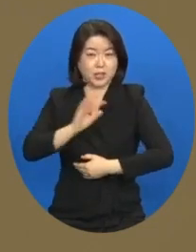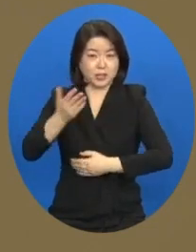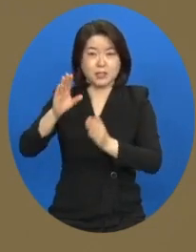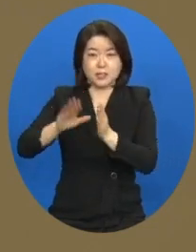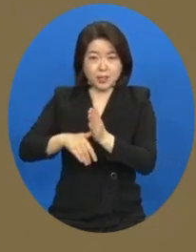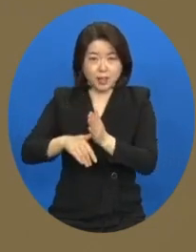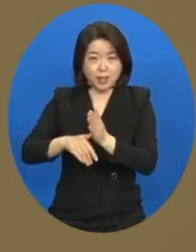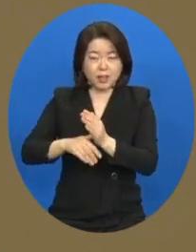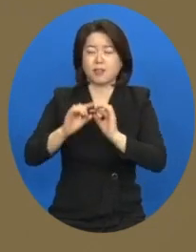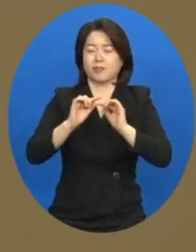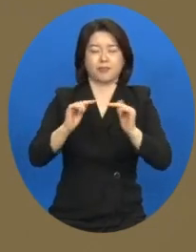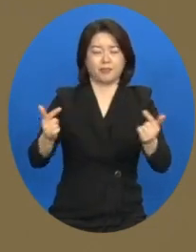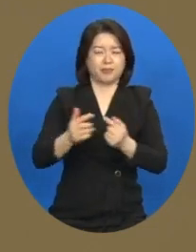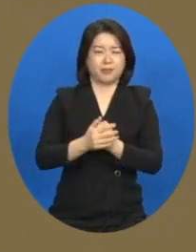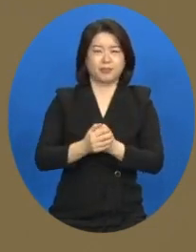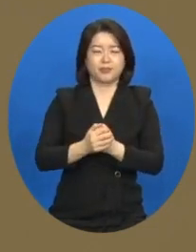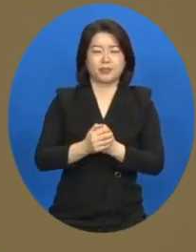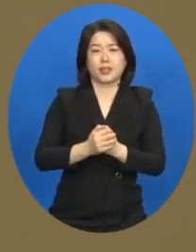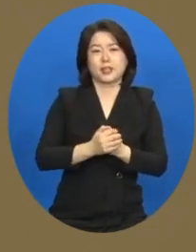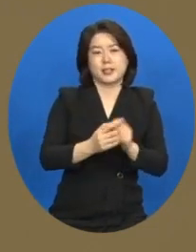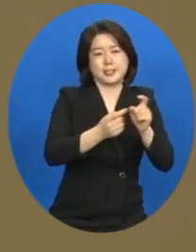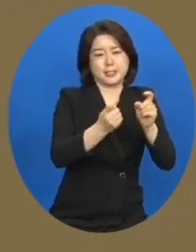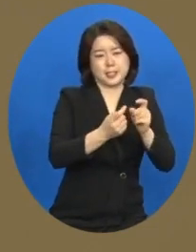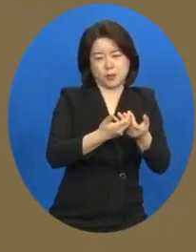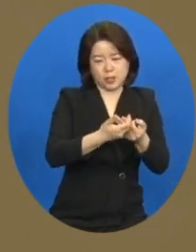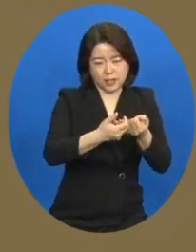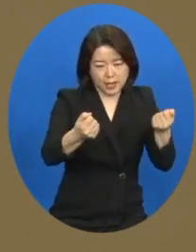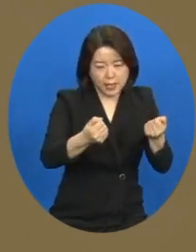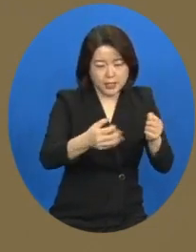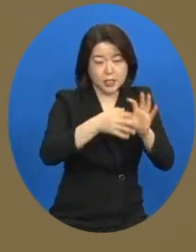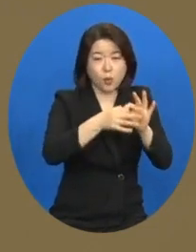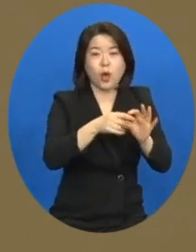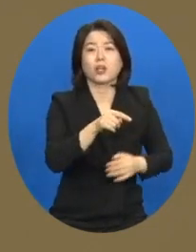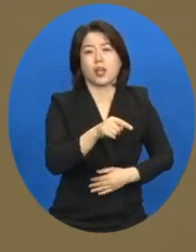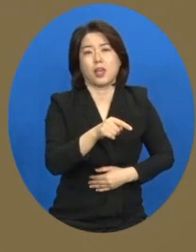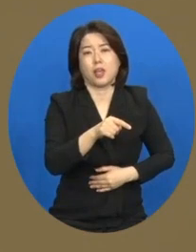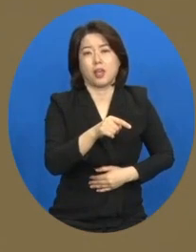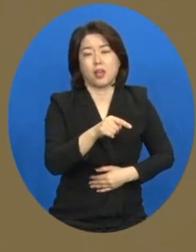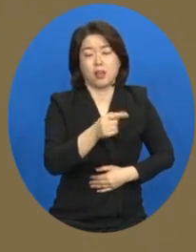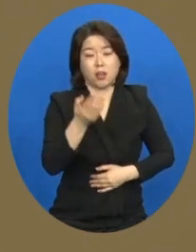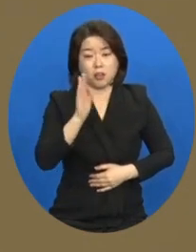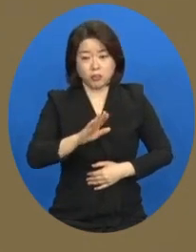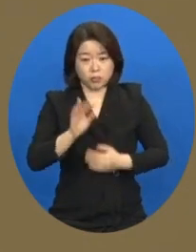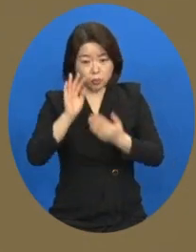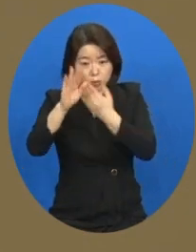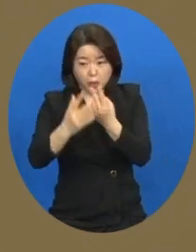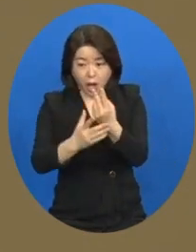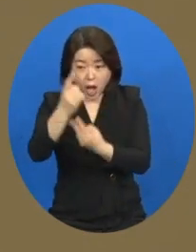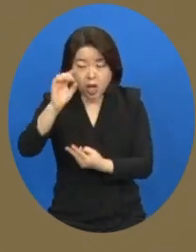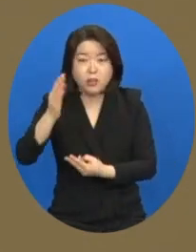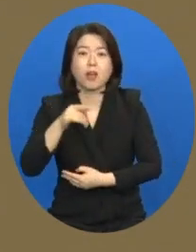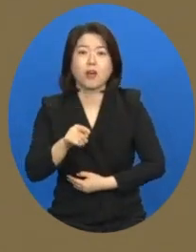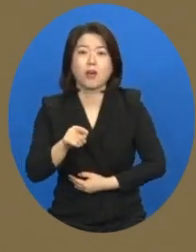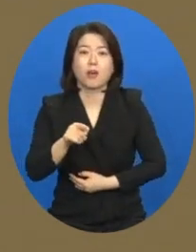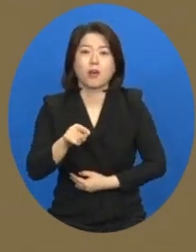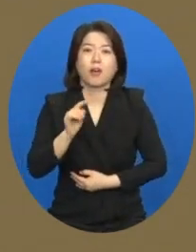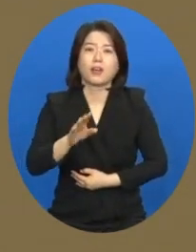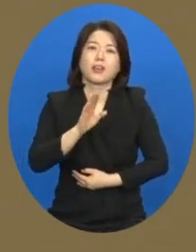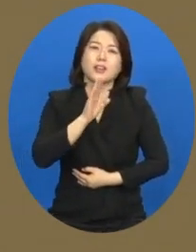아니에요. 싸우고 갈라질 수밖에 없는 관계인데 하나가 되었어요.